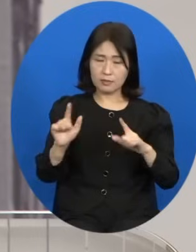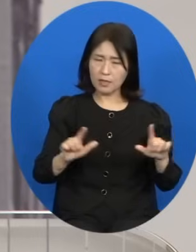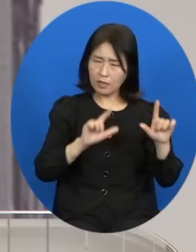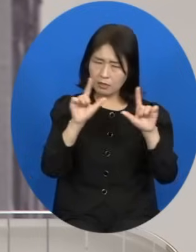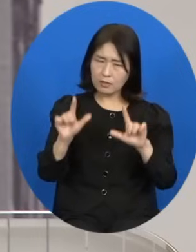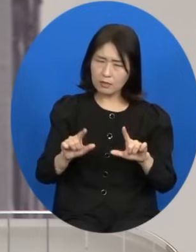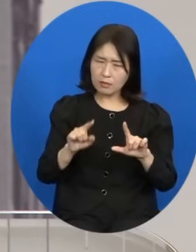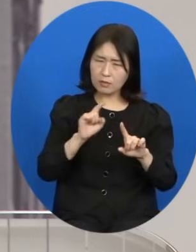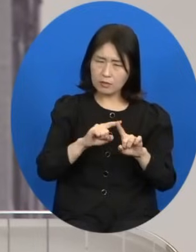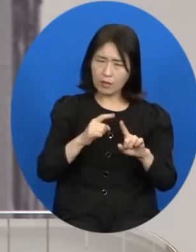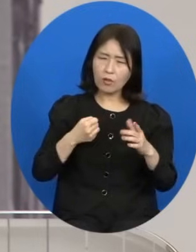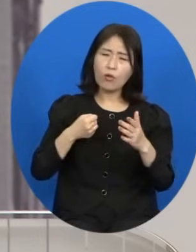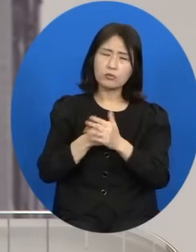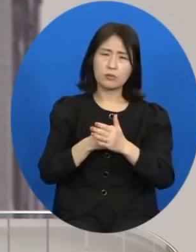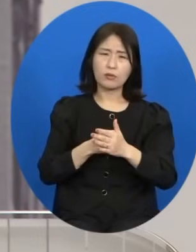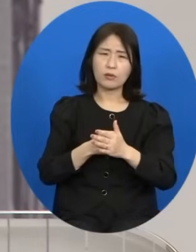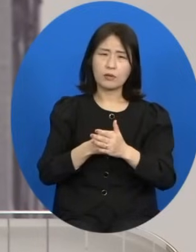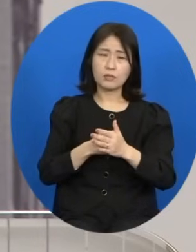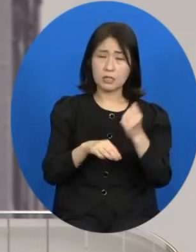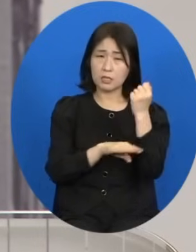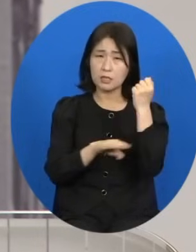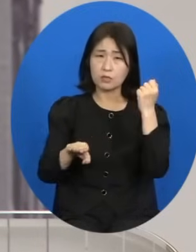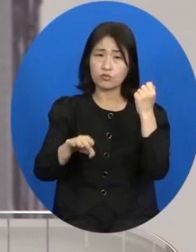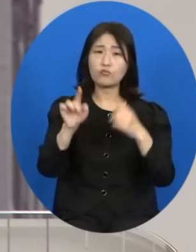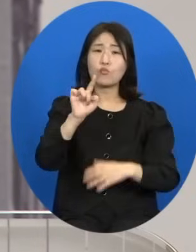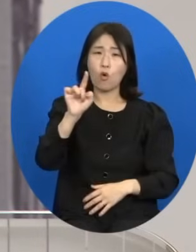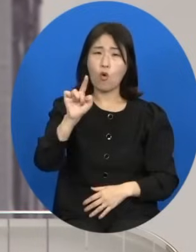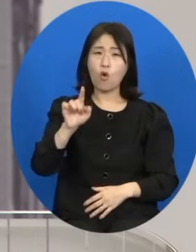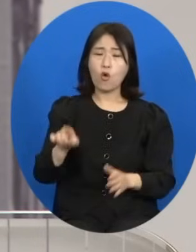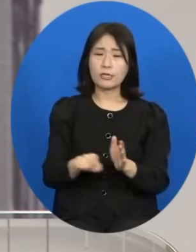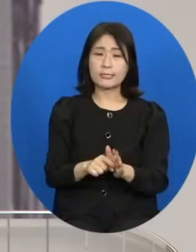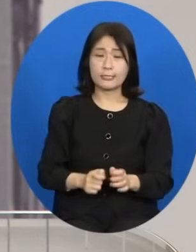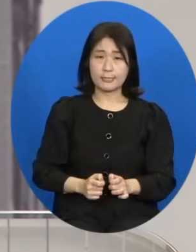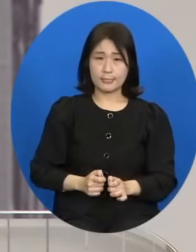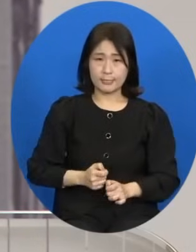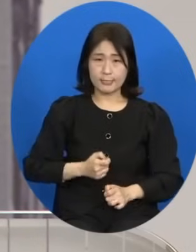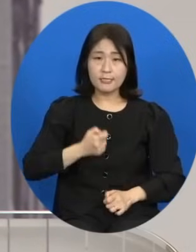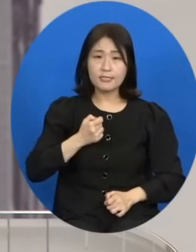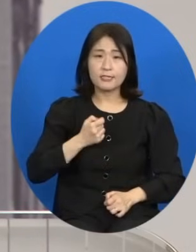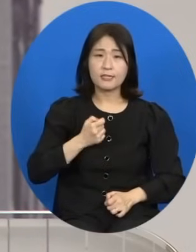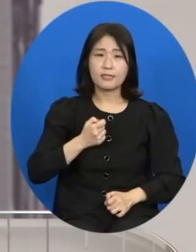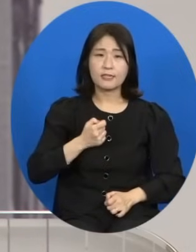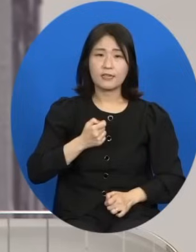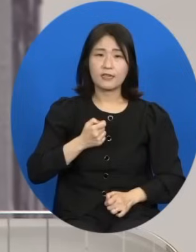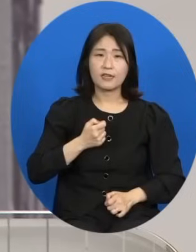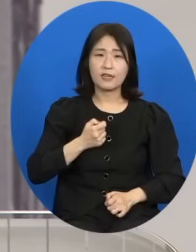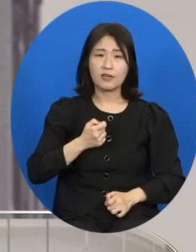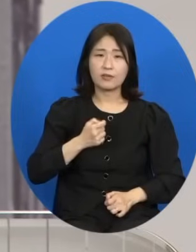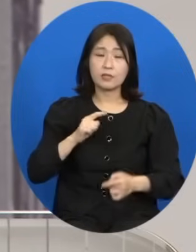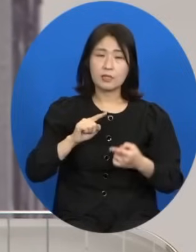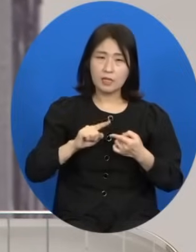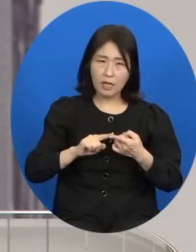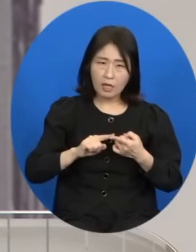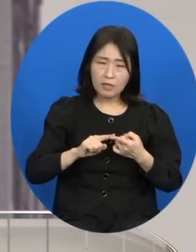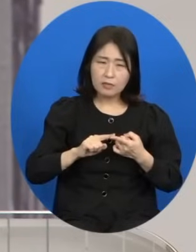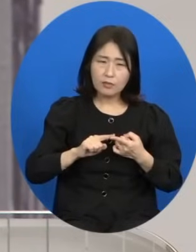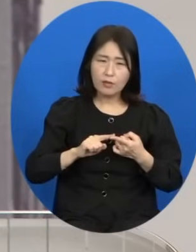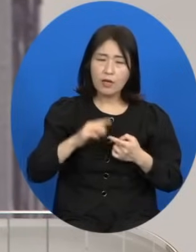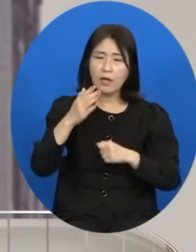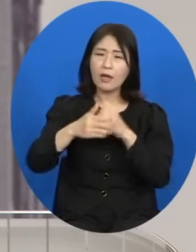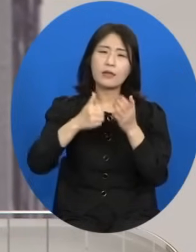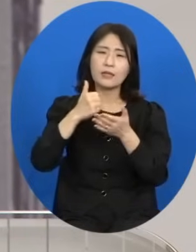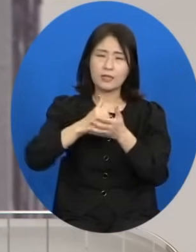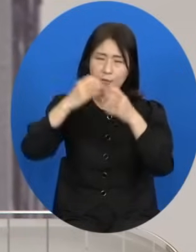것이죠 근데 그 기준이 뭐예요 신실한 실하냐 보시는 거예요